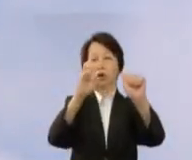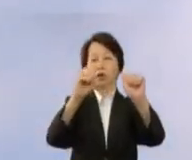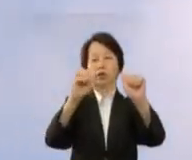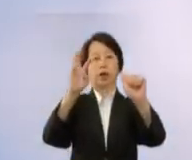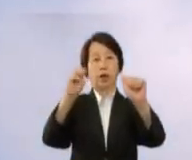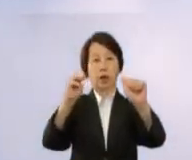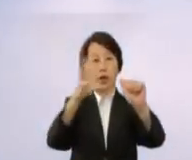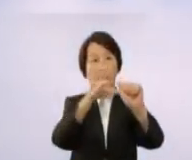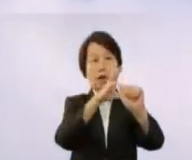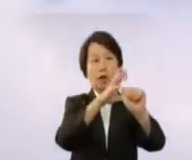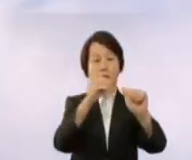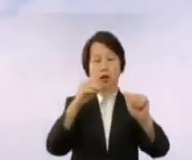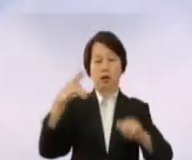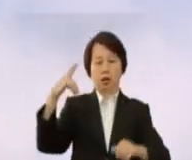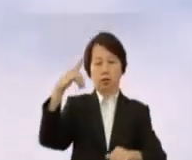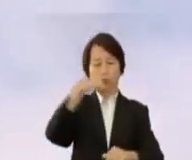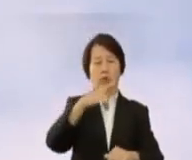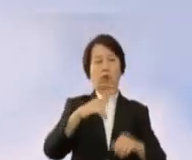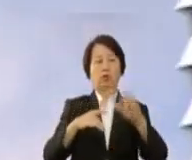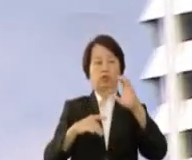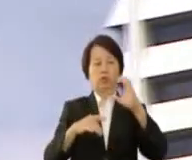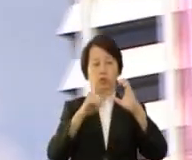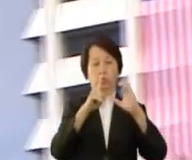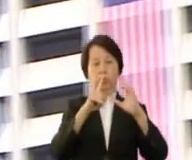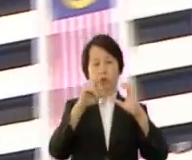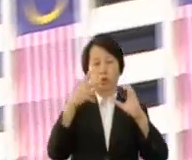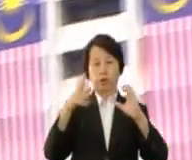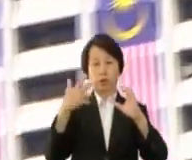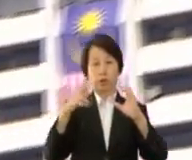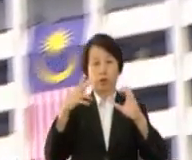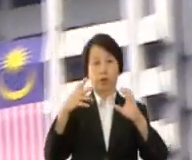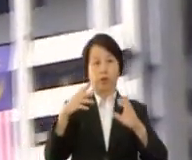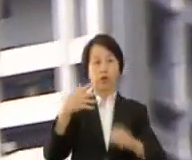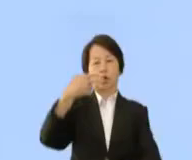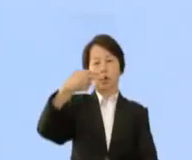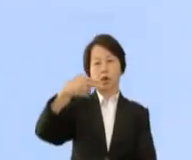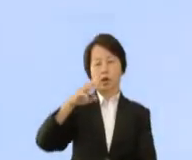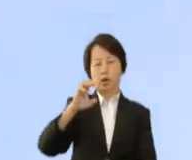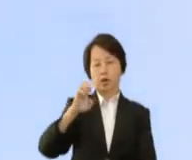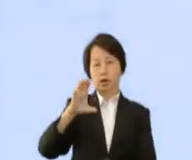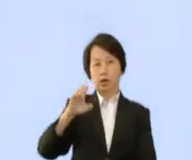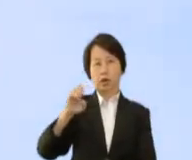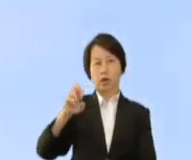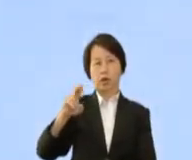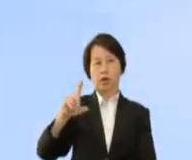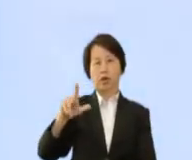A400M dan pesawat C-130 Hercules.